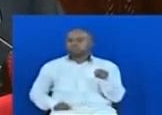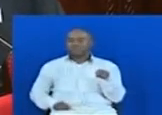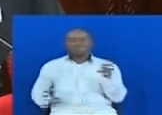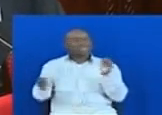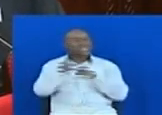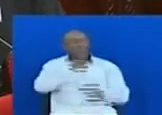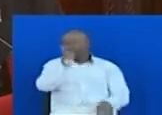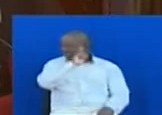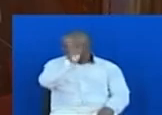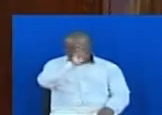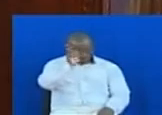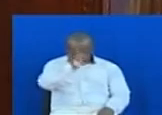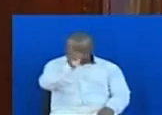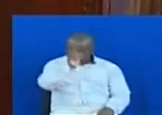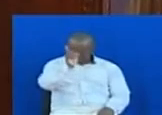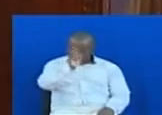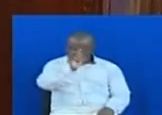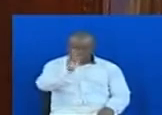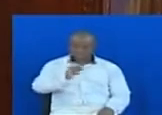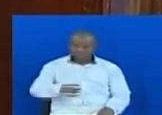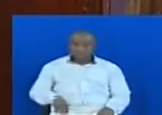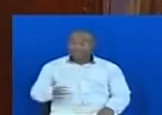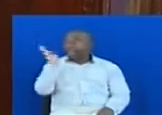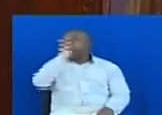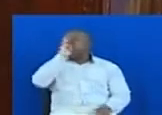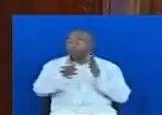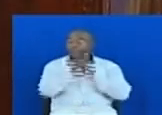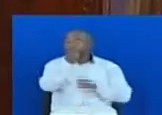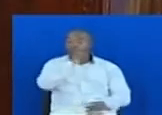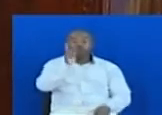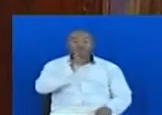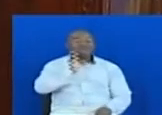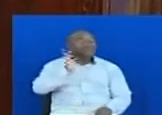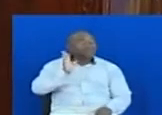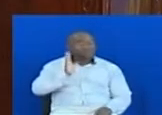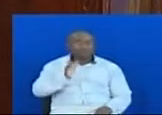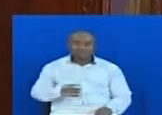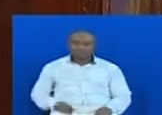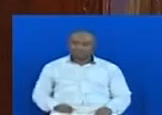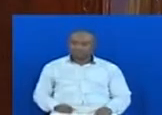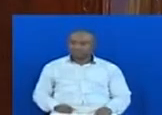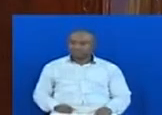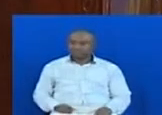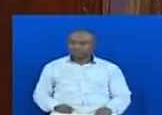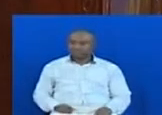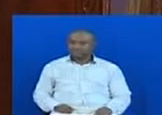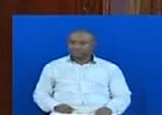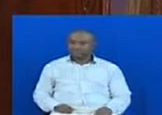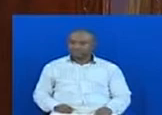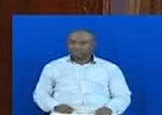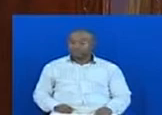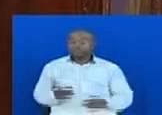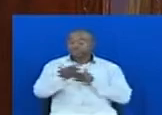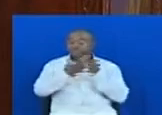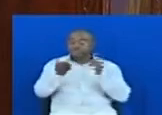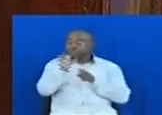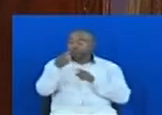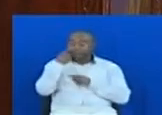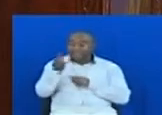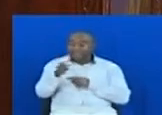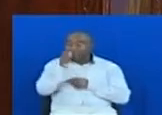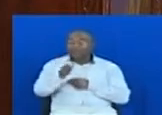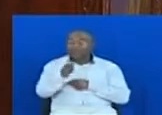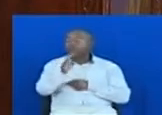Haiwezekani, haijatokea. Haijatokea, tusiwe nafiki. Haijatokea. Nchi zingine ukiangalia watu